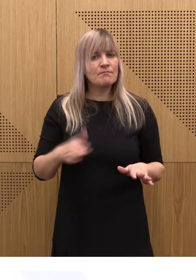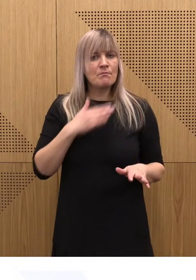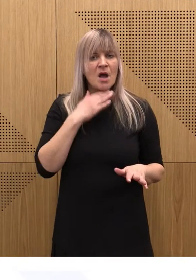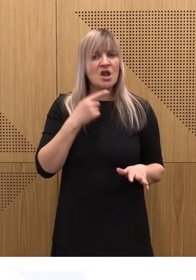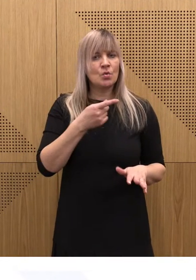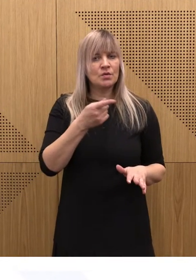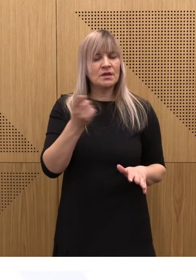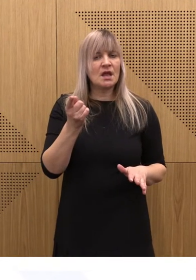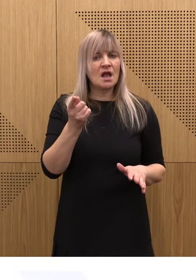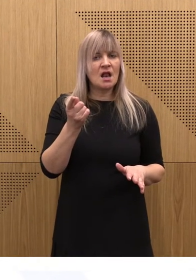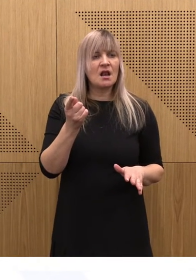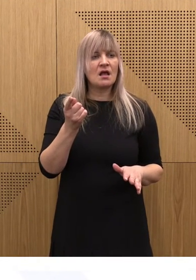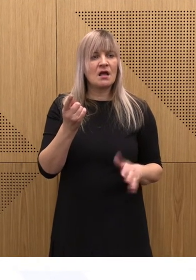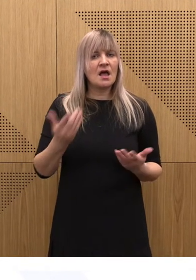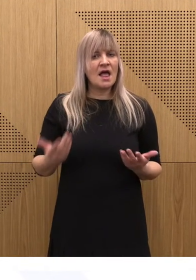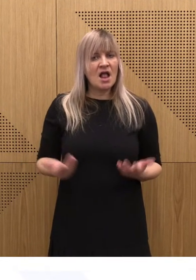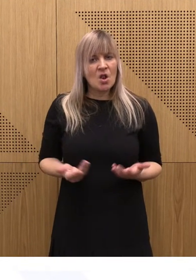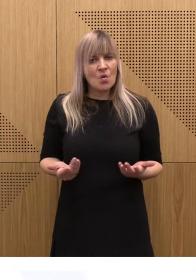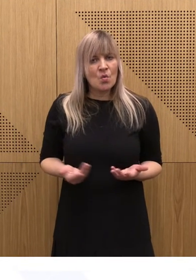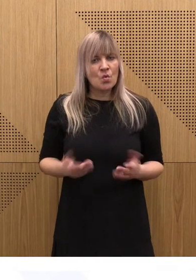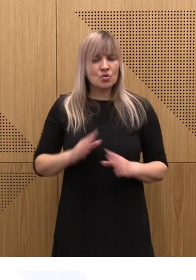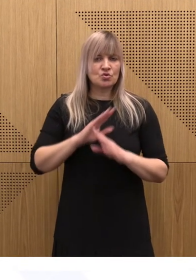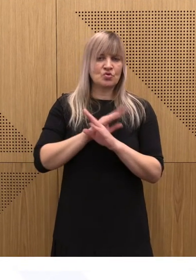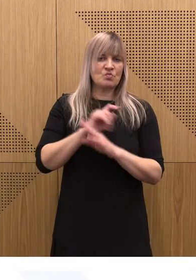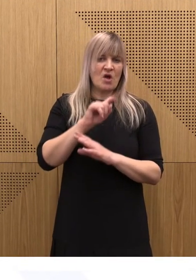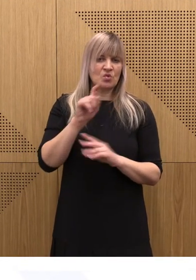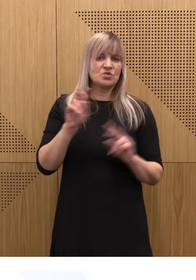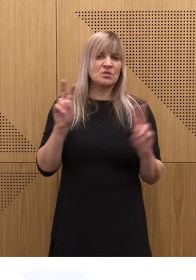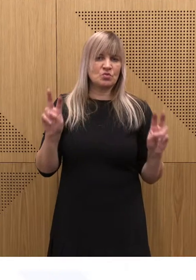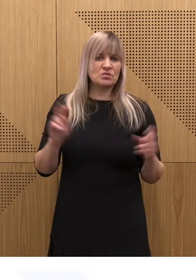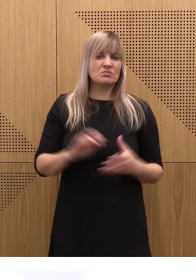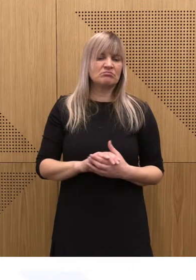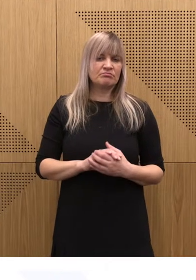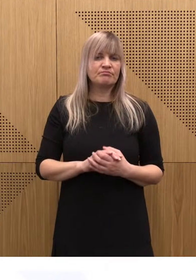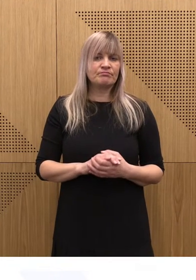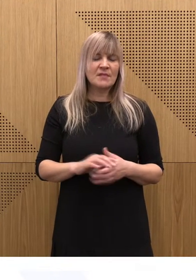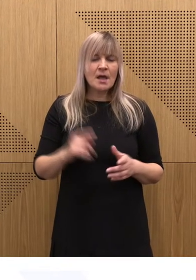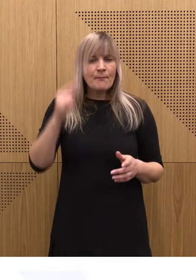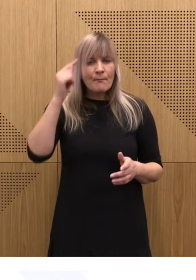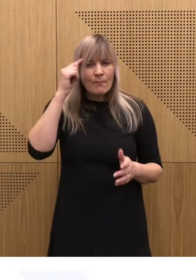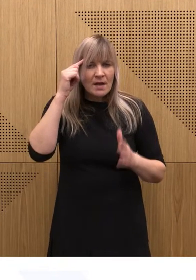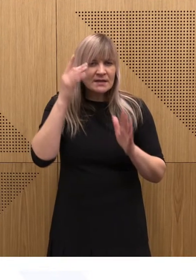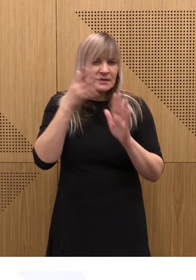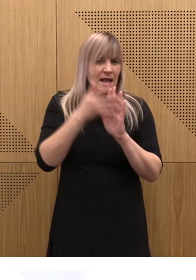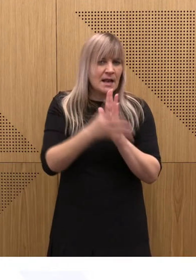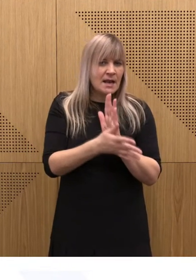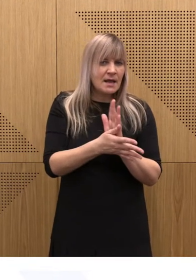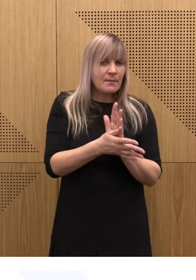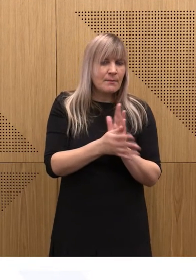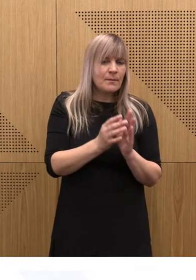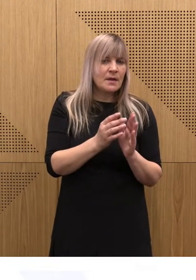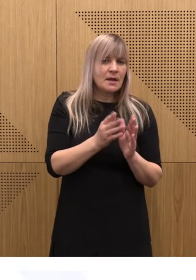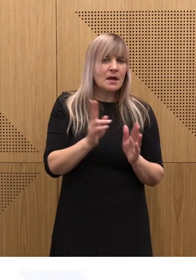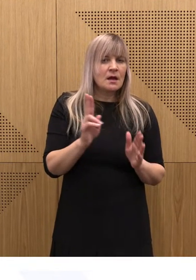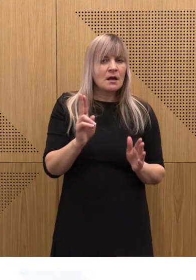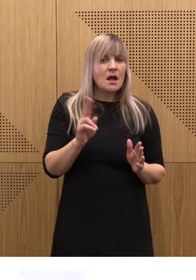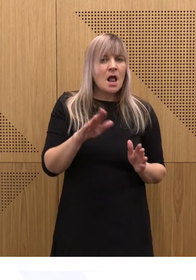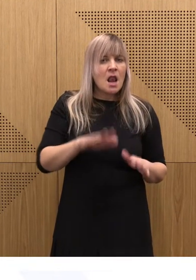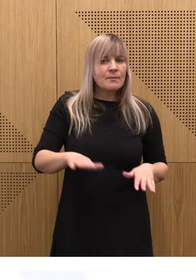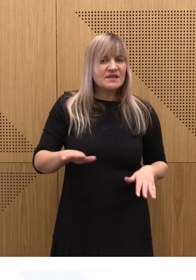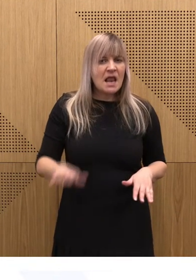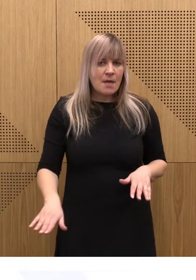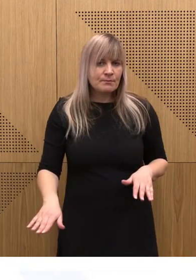olla just elu ja surma küsimus. Mõtleme hoolikalt, kas ikka viime ka